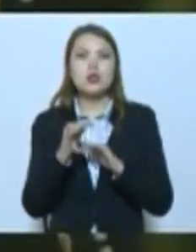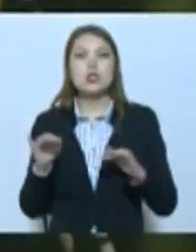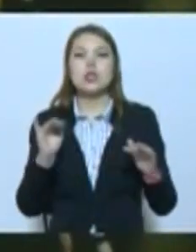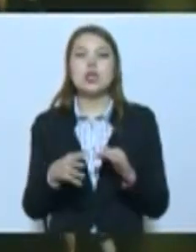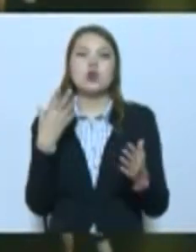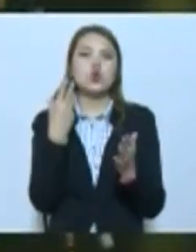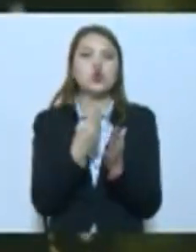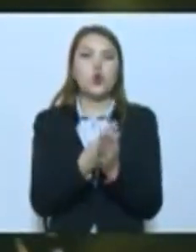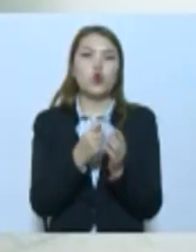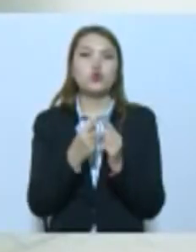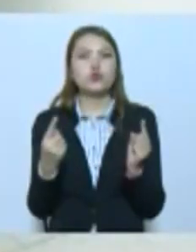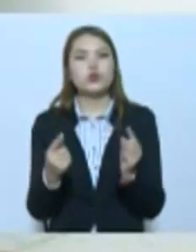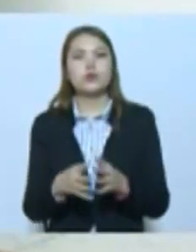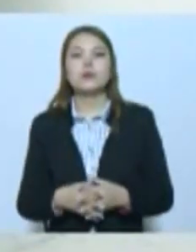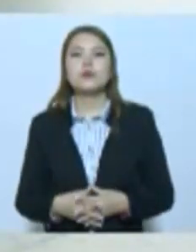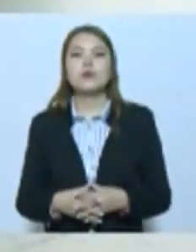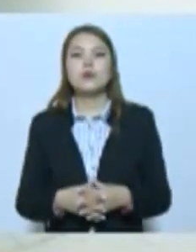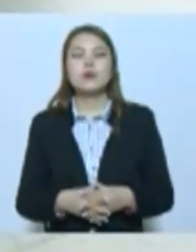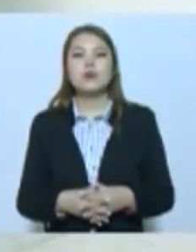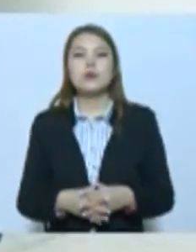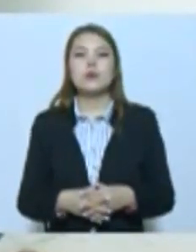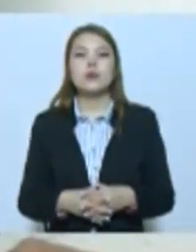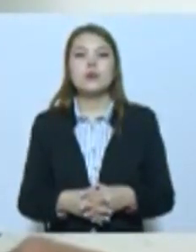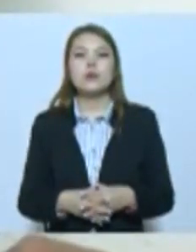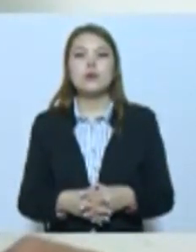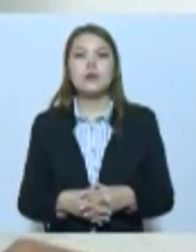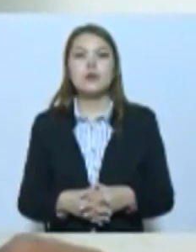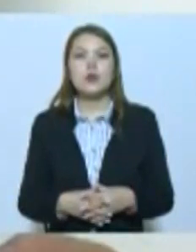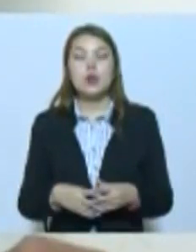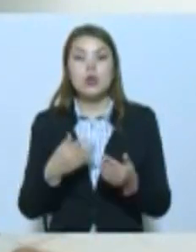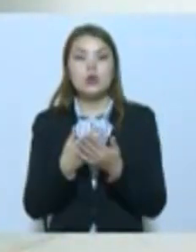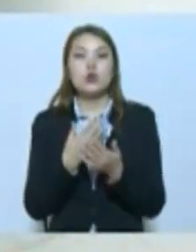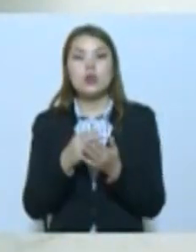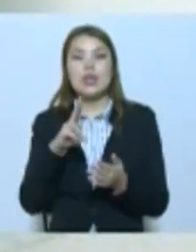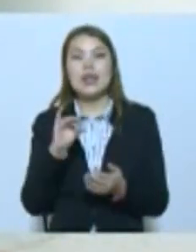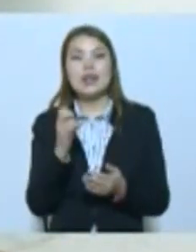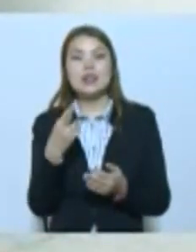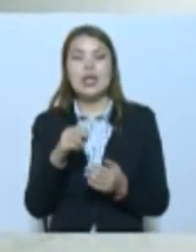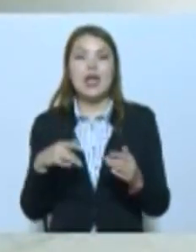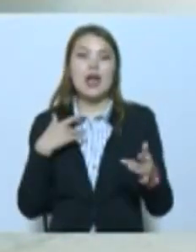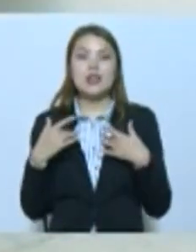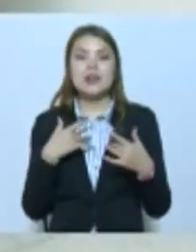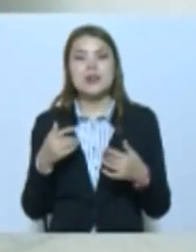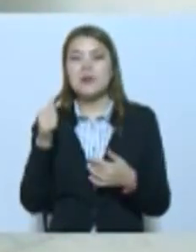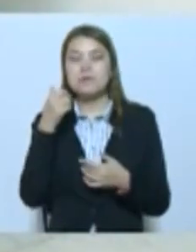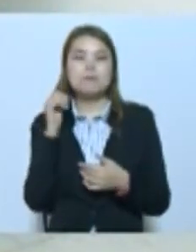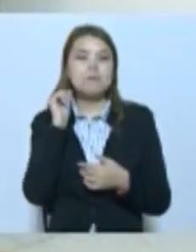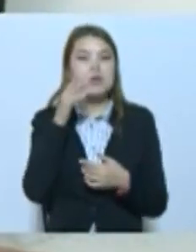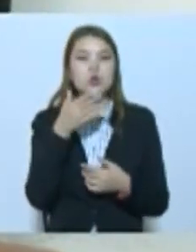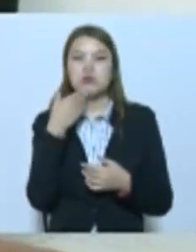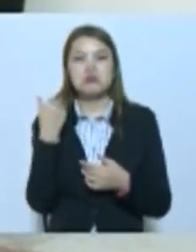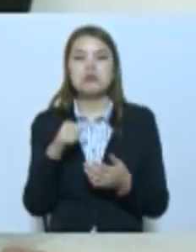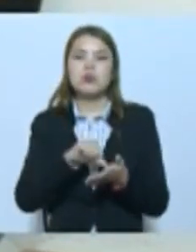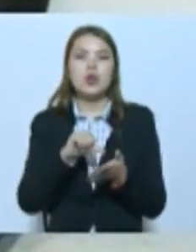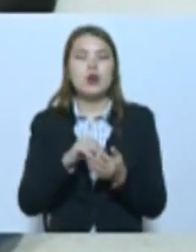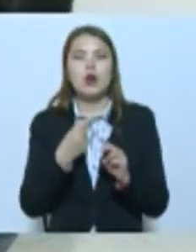своя уникальность. Лекция-концерт позерди. Лекторий, концерт, мероприятие, которое не часто проводится в нашей стране. Общая цель